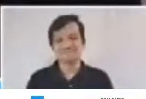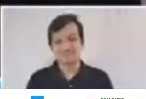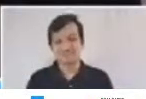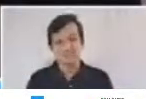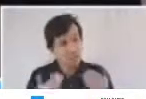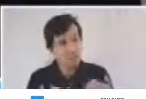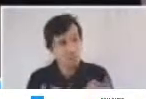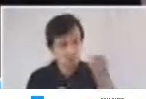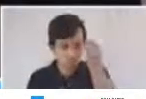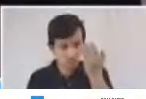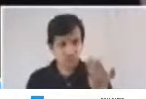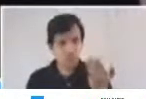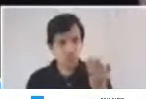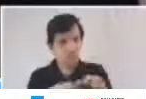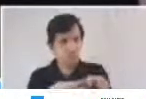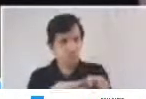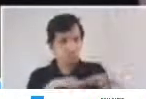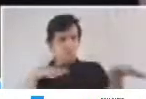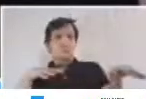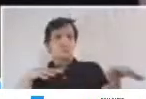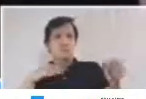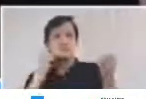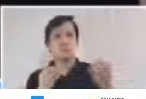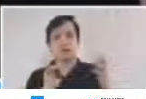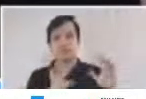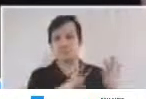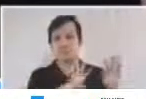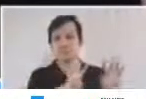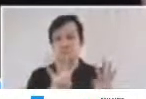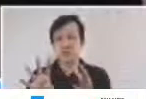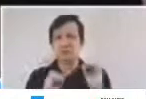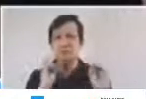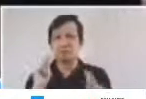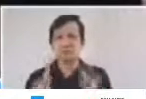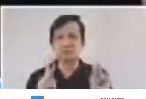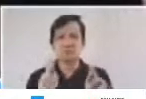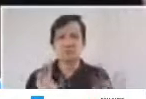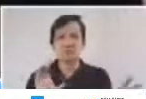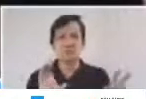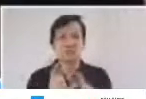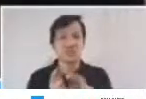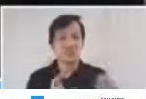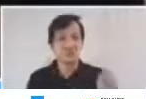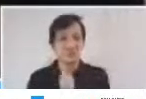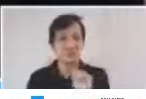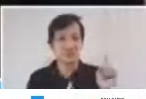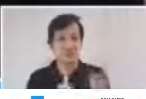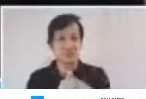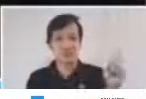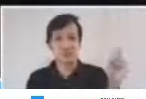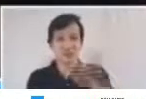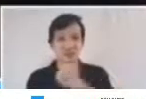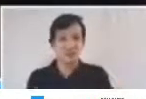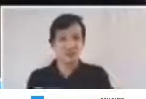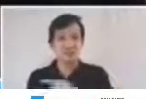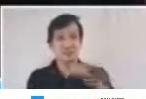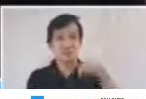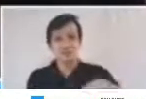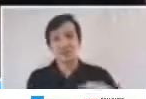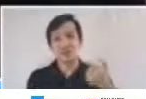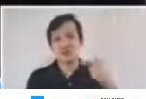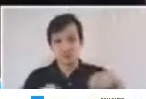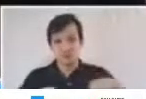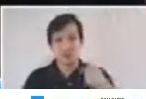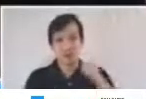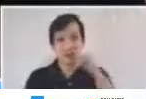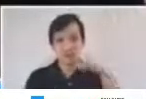ng agriculture, fishery, forestry industries, food manufacturing at food supply chain business, food delivery